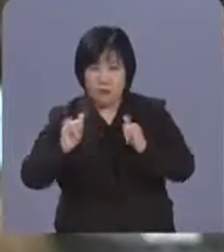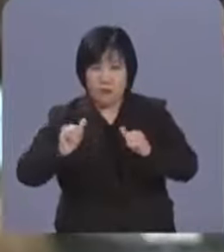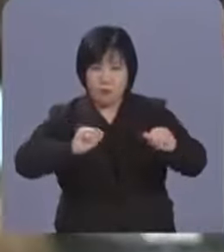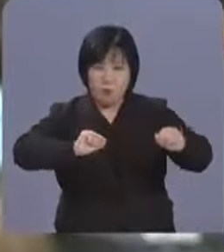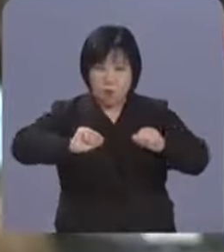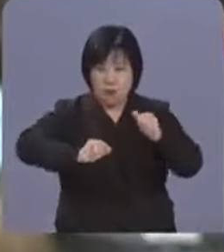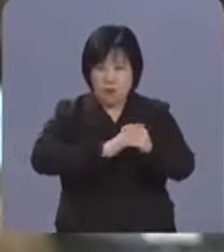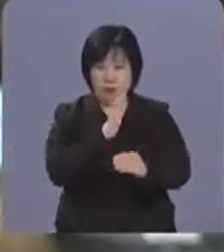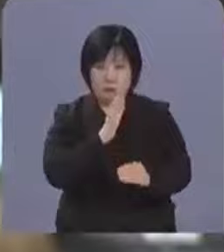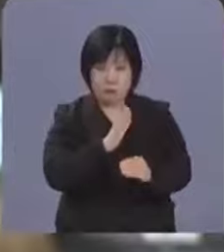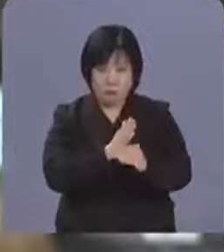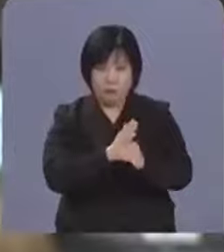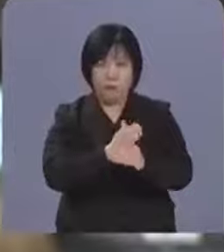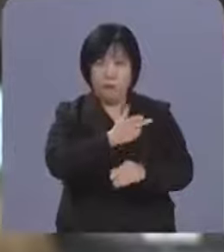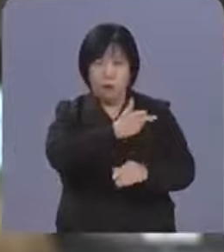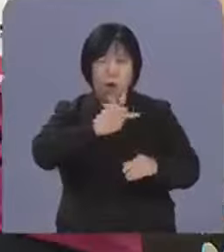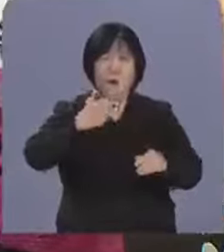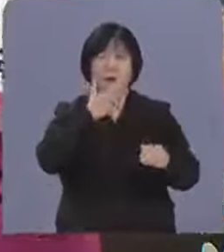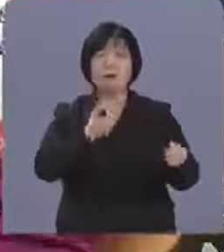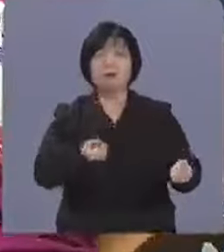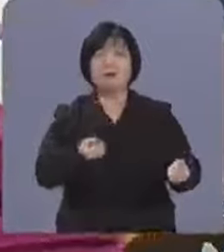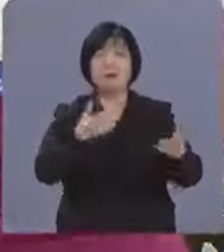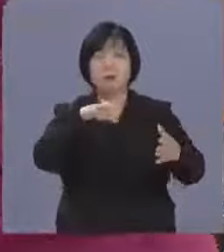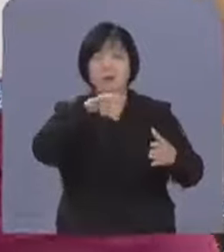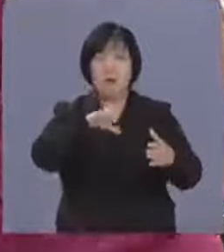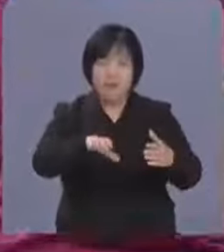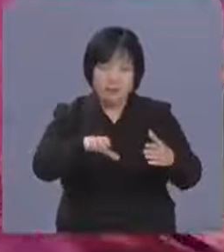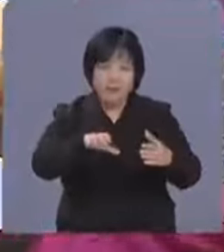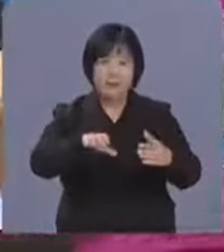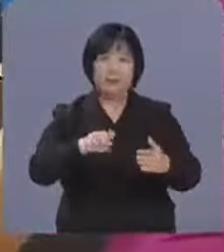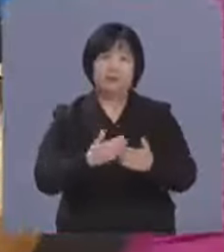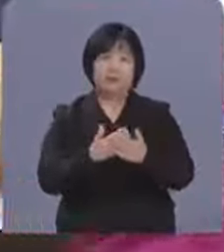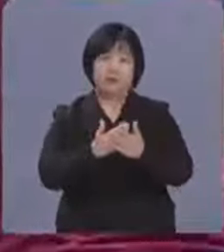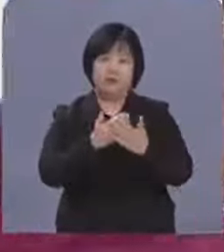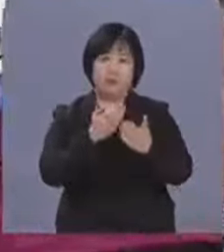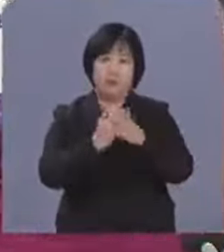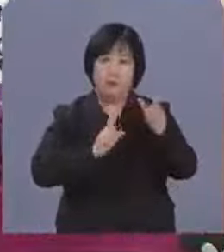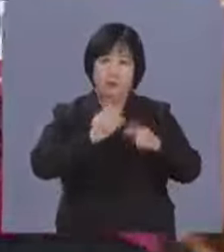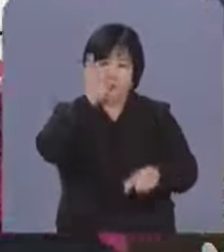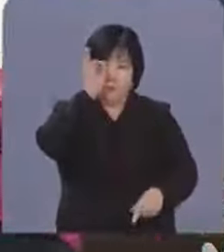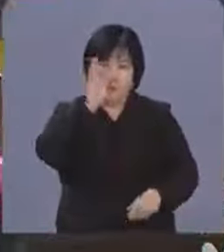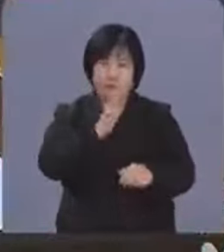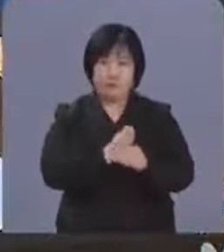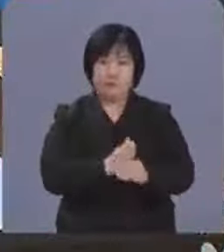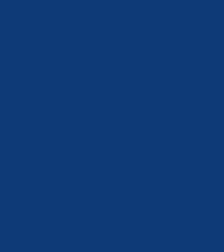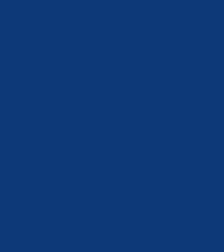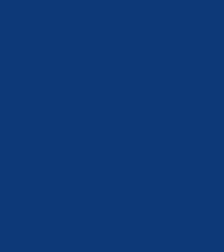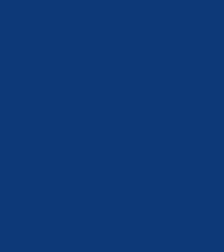세계탁구선수권대회가 거대한 축제장으로 거듭나고 있습니다. KBS 뉴스 김아른입니다.